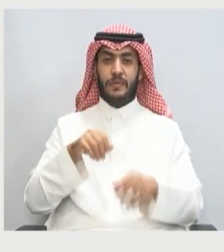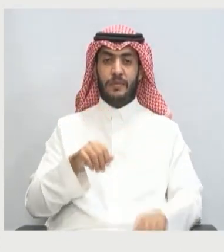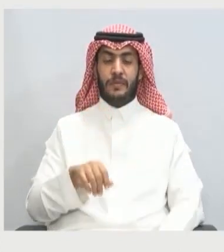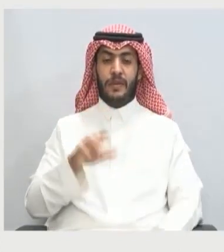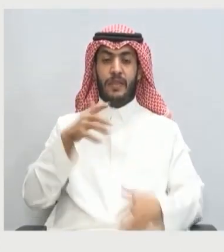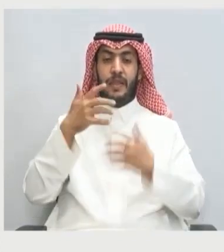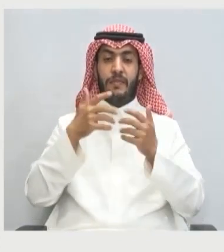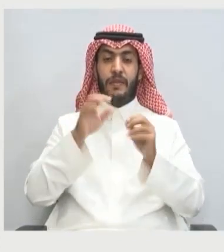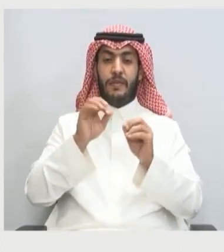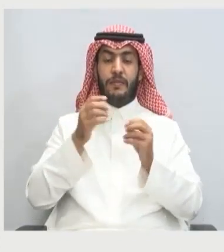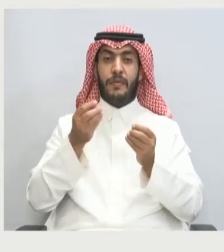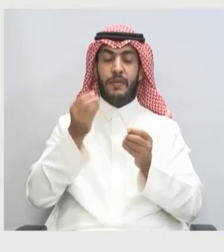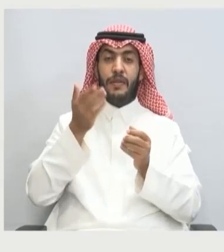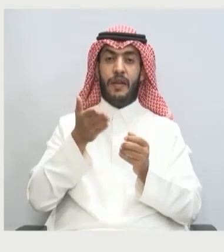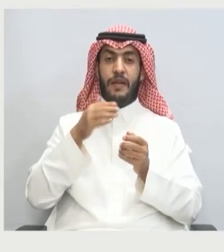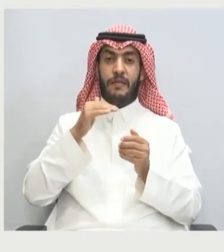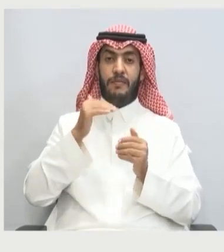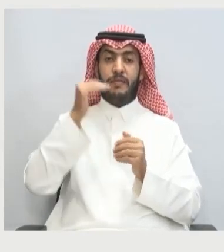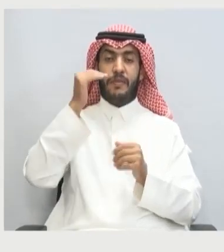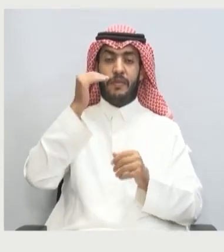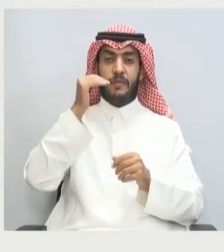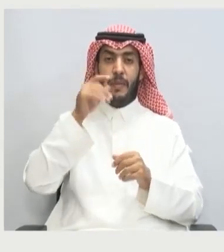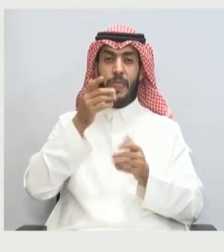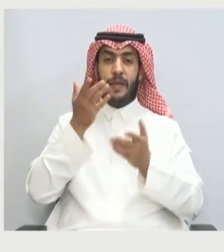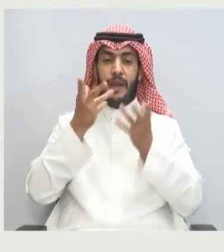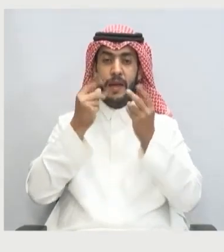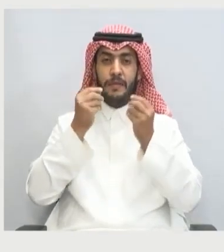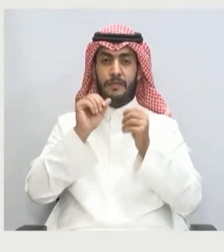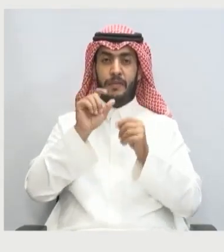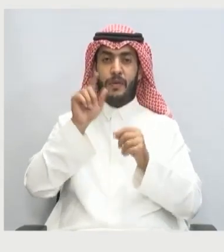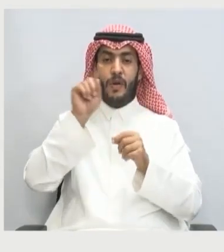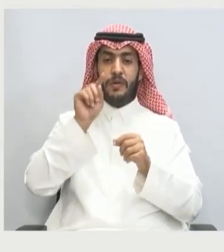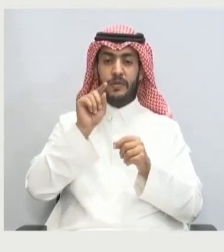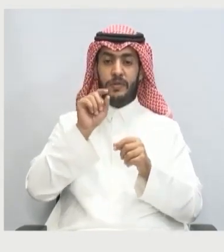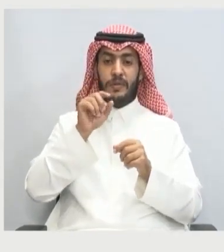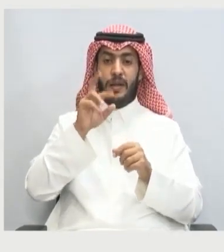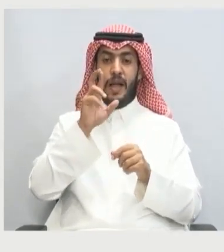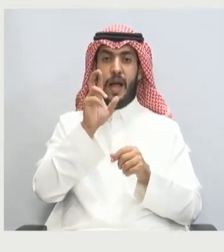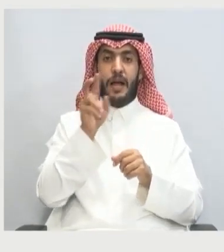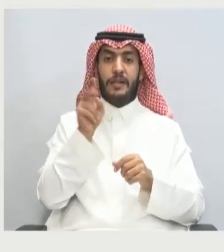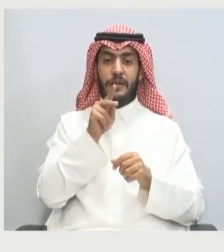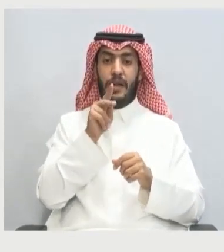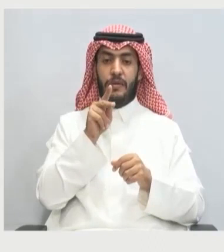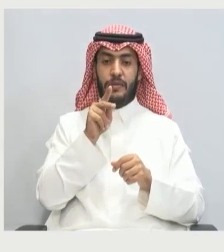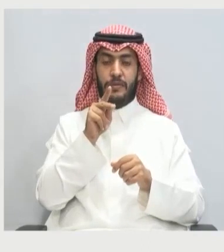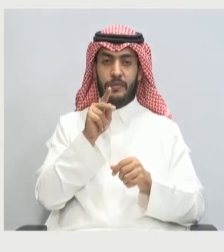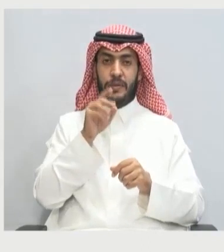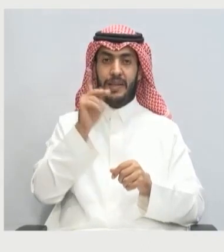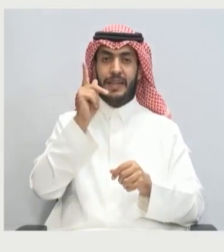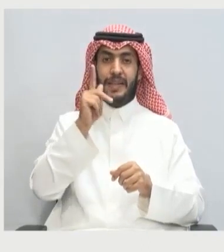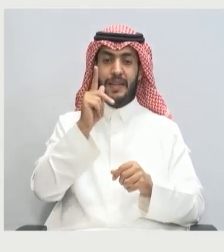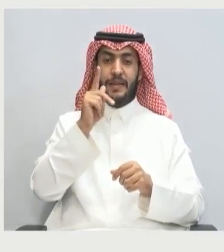التفاعل سيرفع او ترفع في المعاملات كاسس اذا ار ستكون تساوي